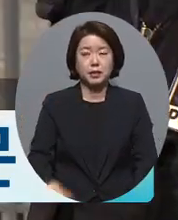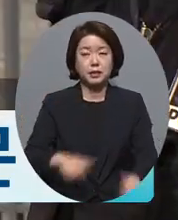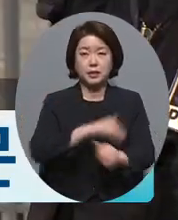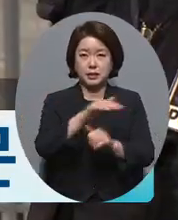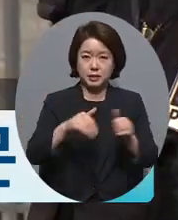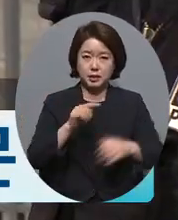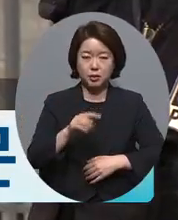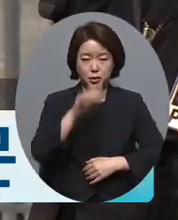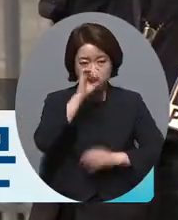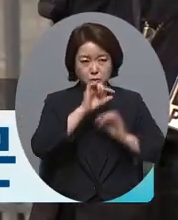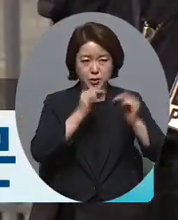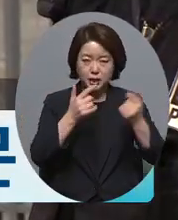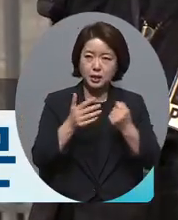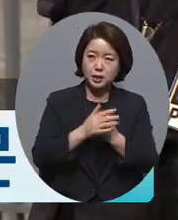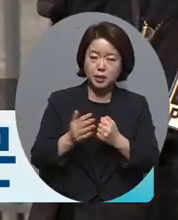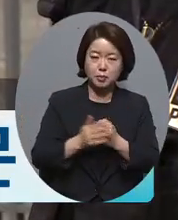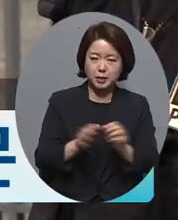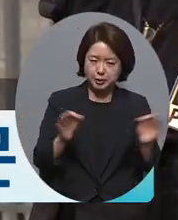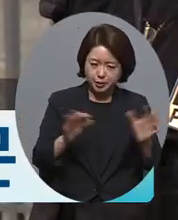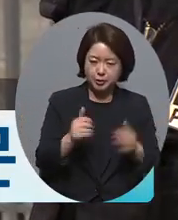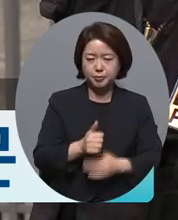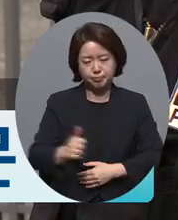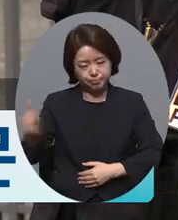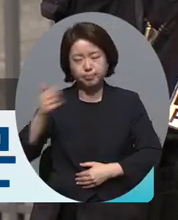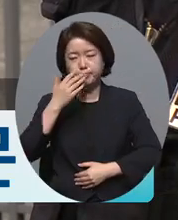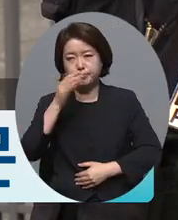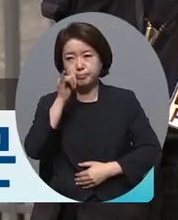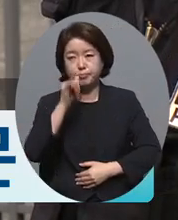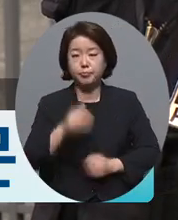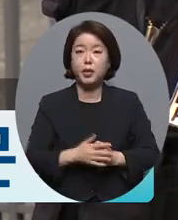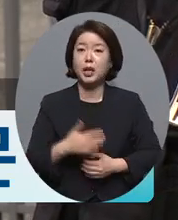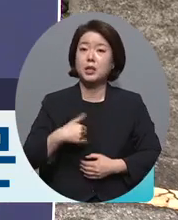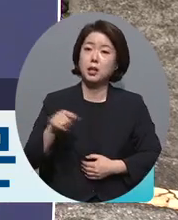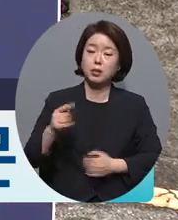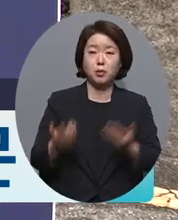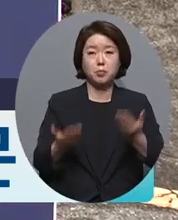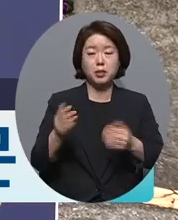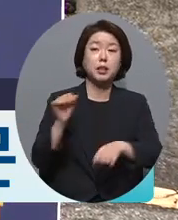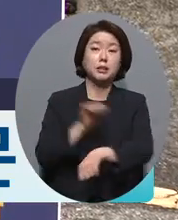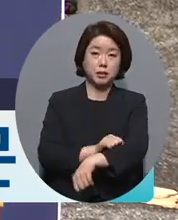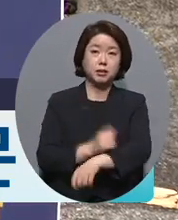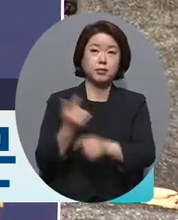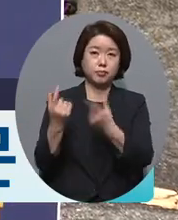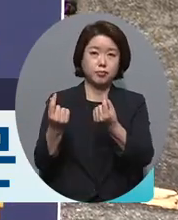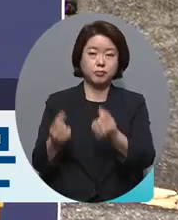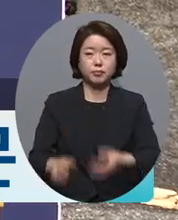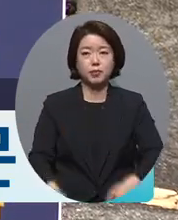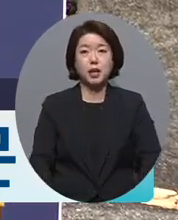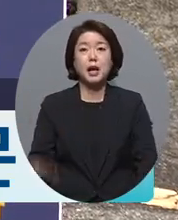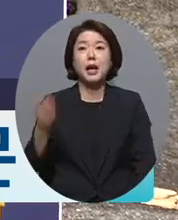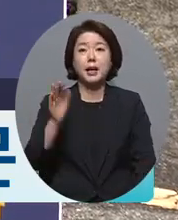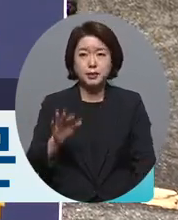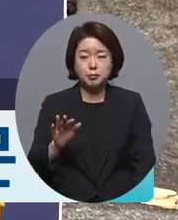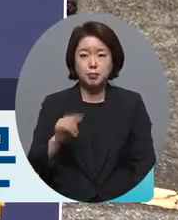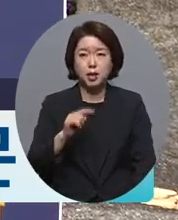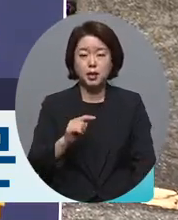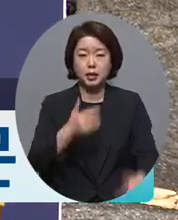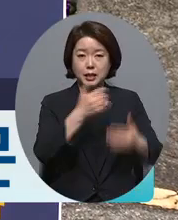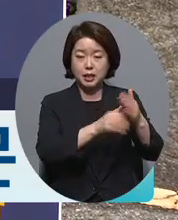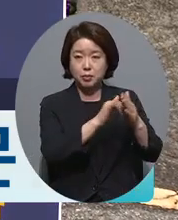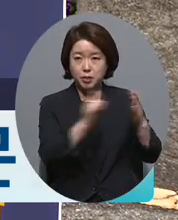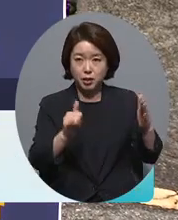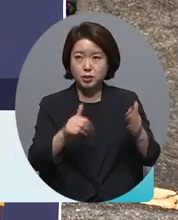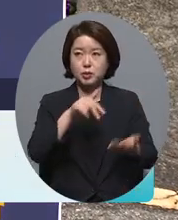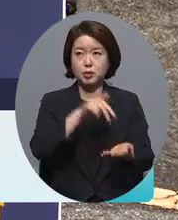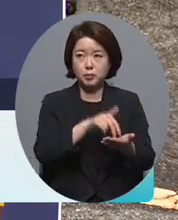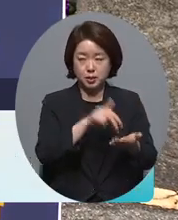상황이 조금 안 좋아지니까 잠시 자리를 피하신 걸 수도 있는데 뭐 저는 그런 판단은 잘 하셨다고 보고요 다만 이제 뭐 유족분들